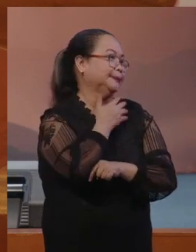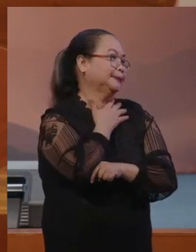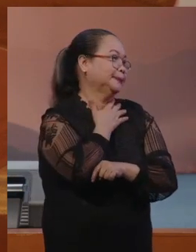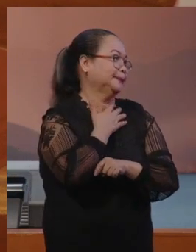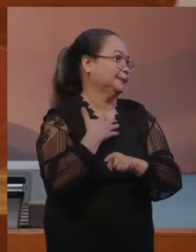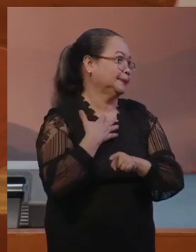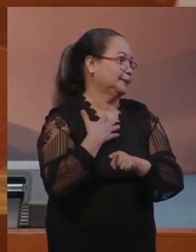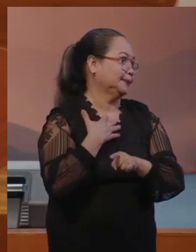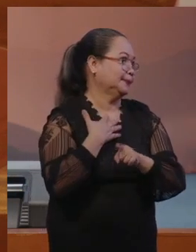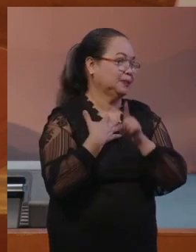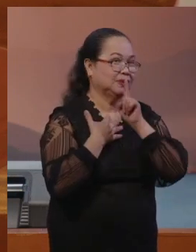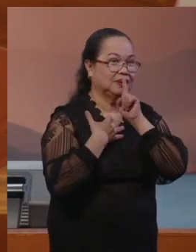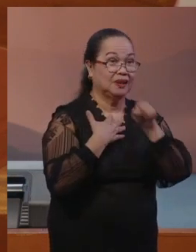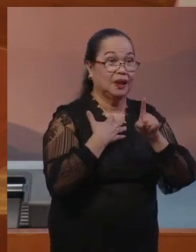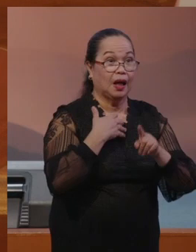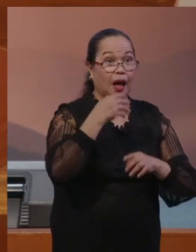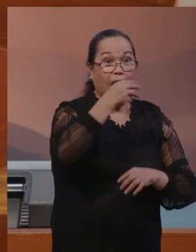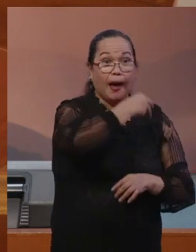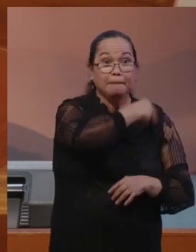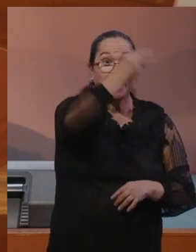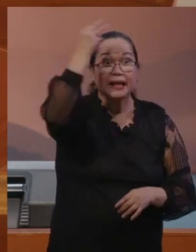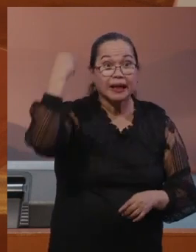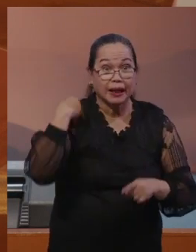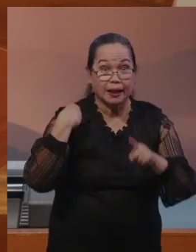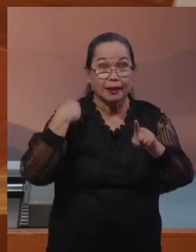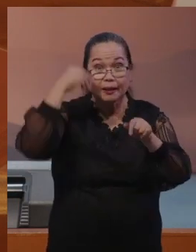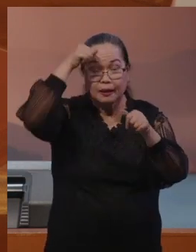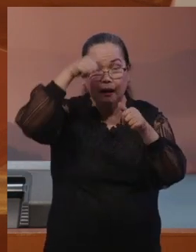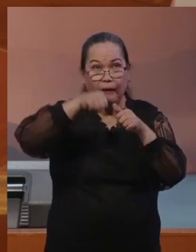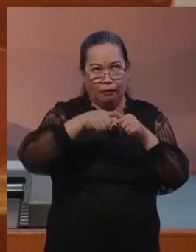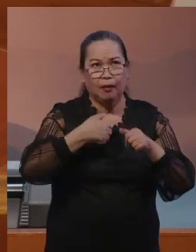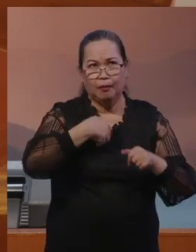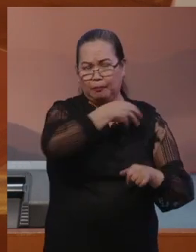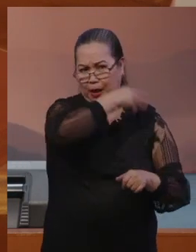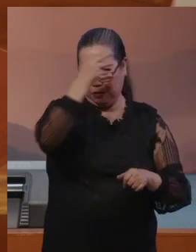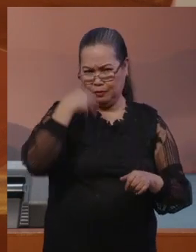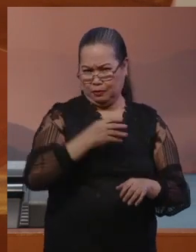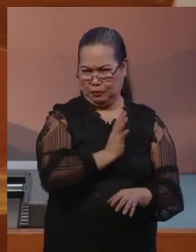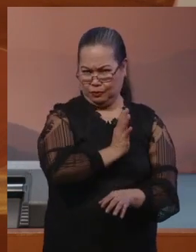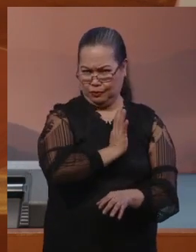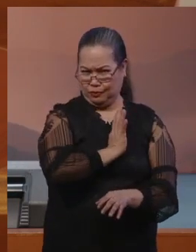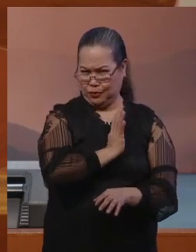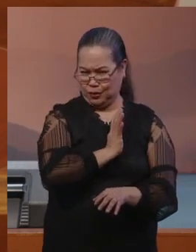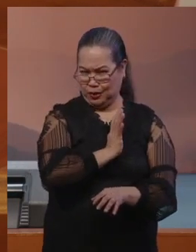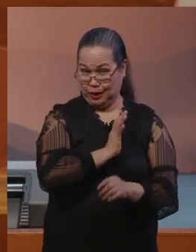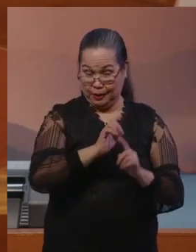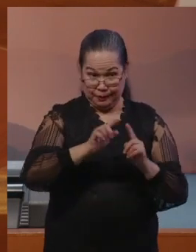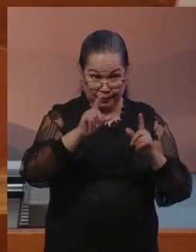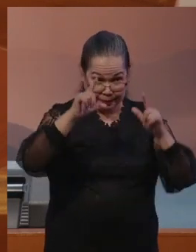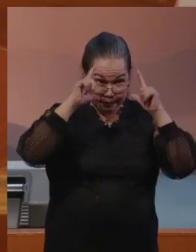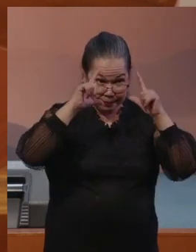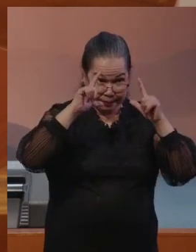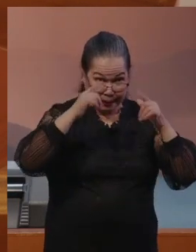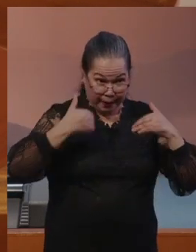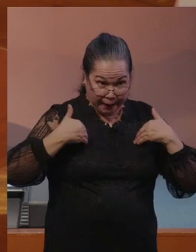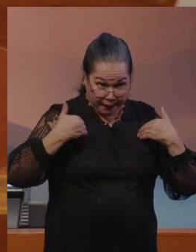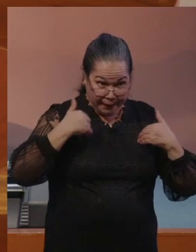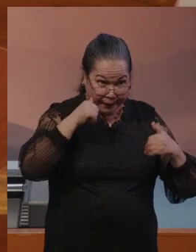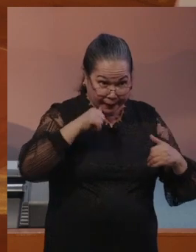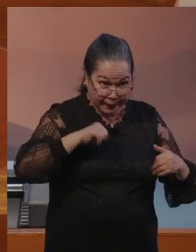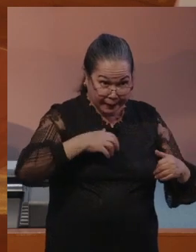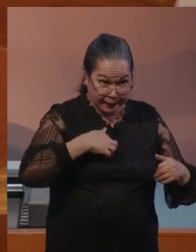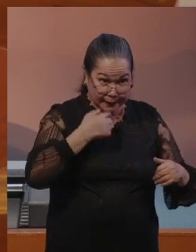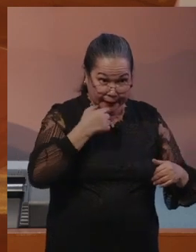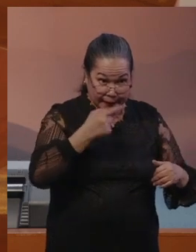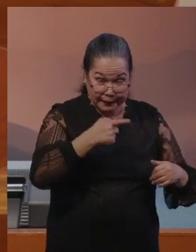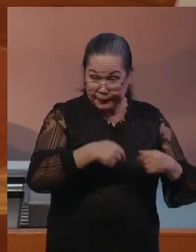Si Mary. Si Mary naman, pastor, mabait. Pero, can you imagine, teenager ka, tapos sasabihin